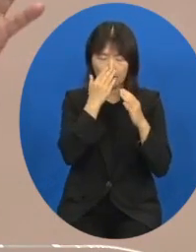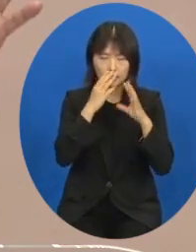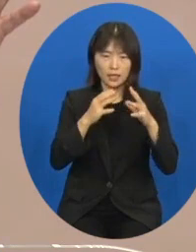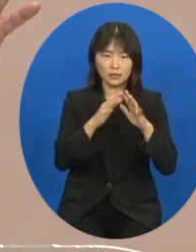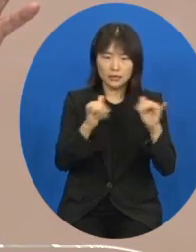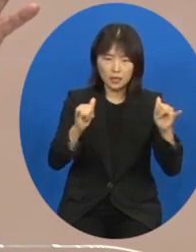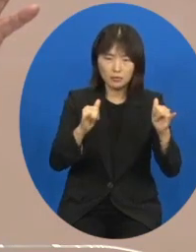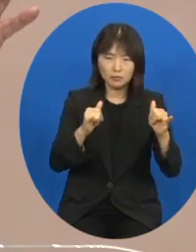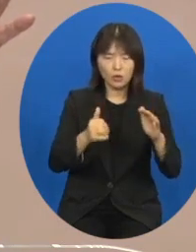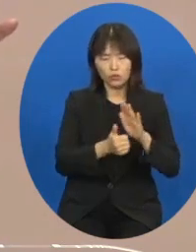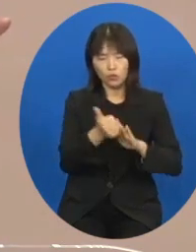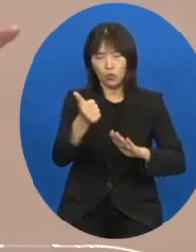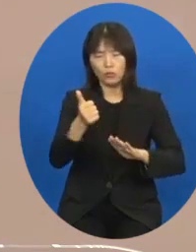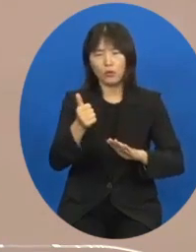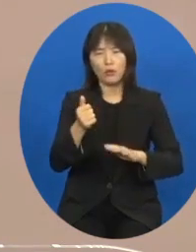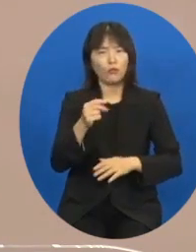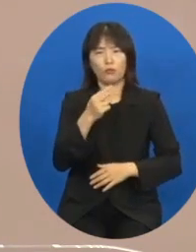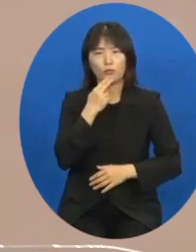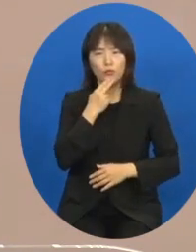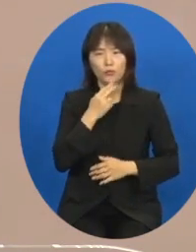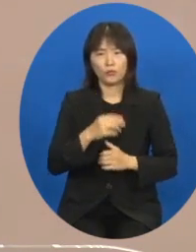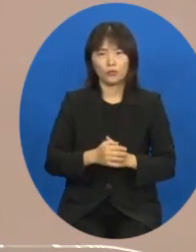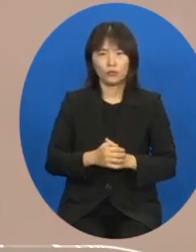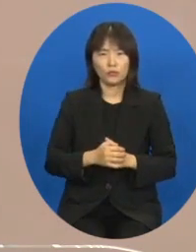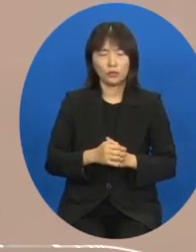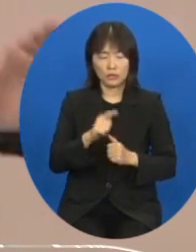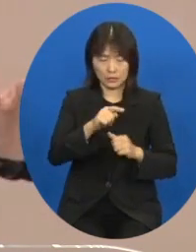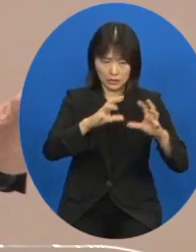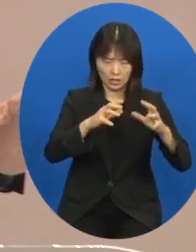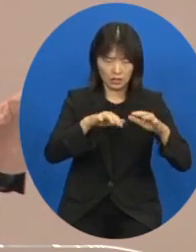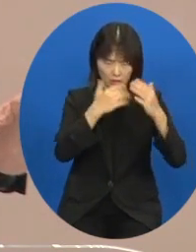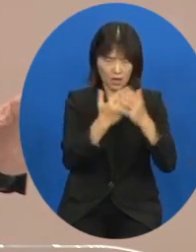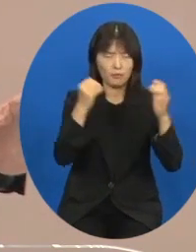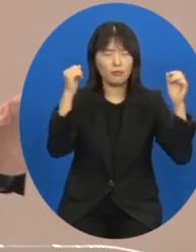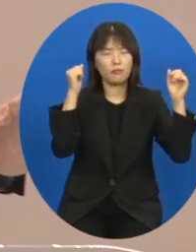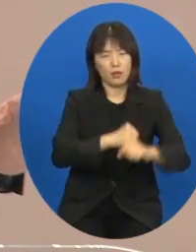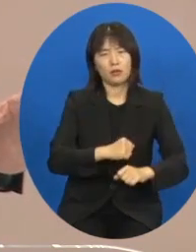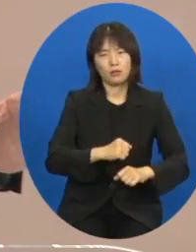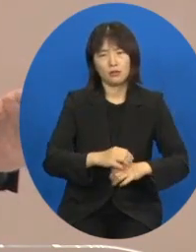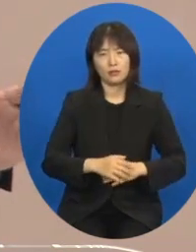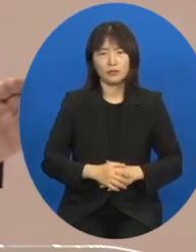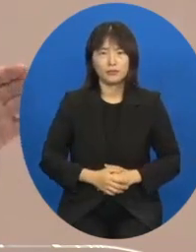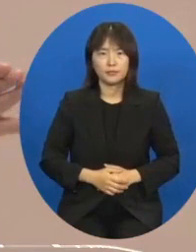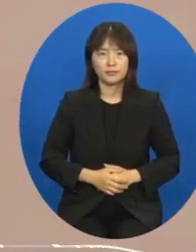소망이 없습니다. 곧 그 나라는 다 망하게 되는 거죠.